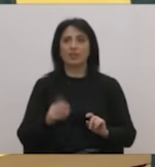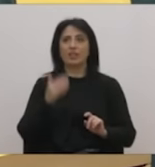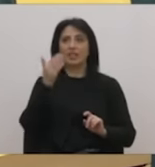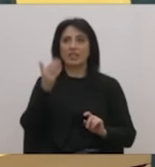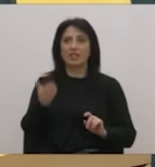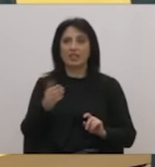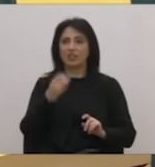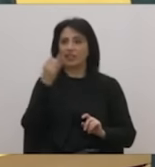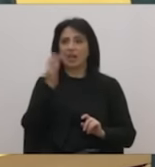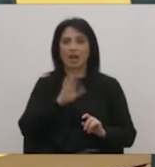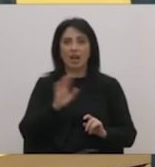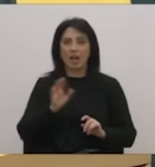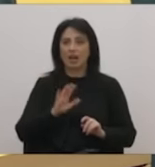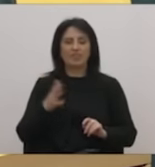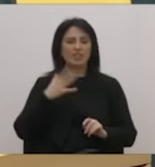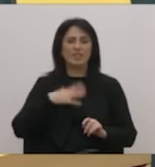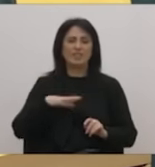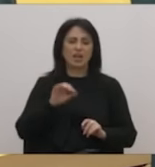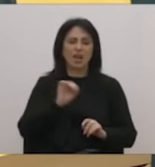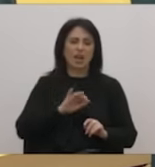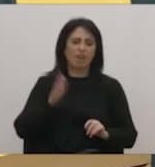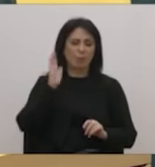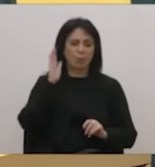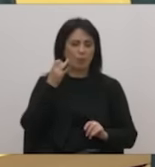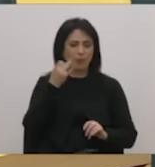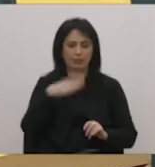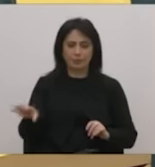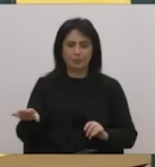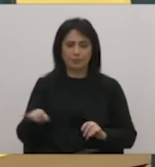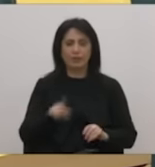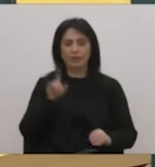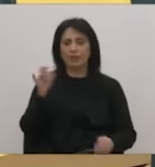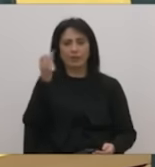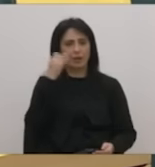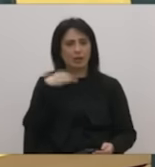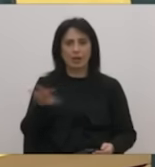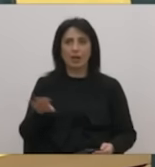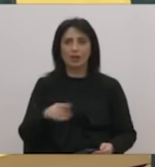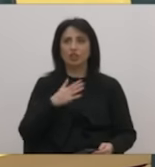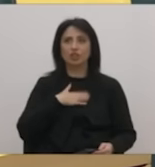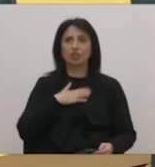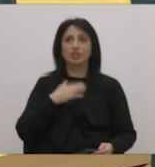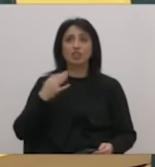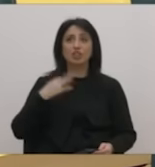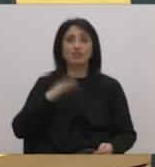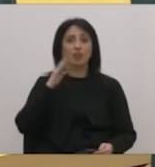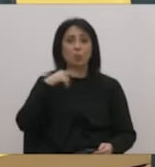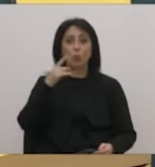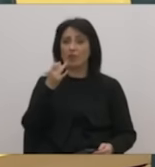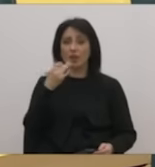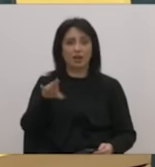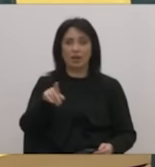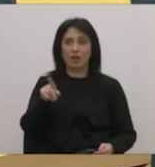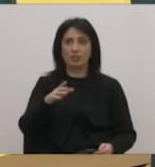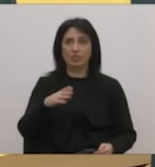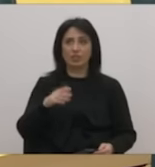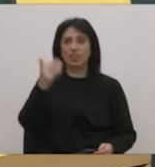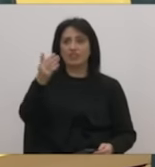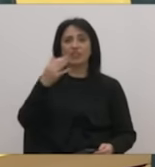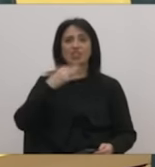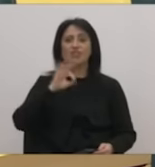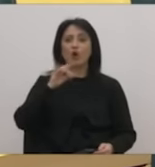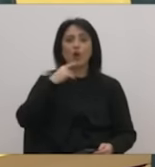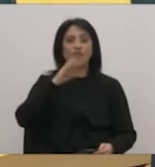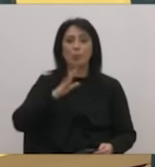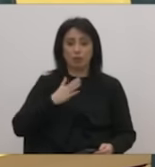არ გაინტერესებთ არც საქართველოს ევროპული მომავალი. Თქვენ არ გაინტერესებთ არც ჩვენი შვილების მომავალი. Კარგით, მე თქვენ შვილებზე არ